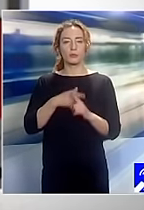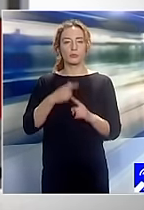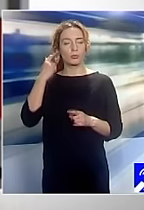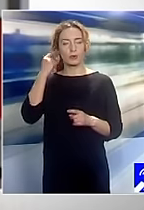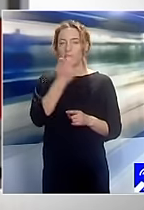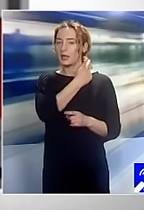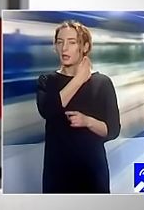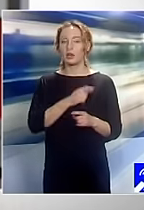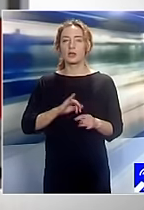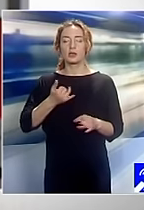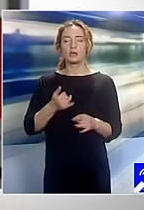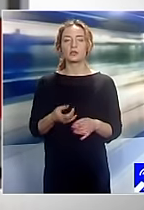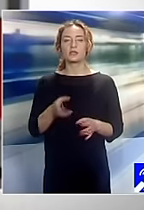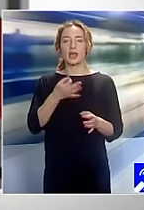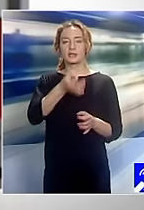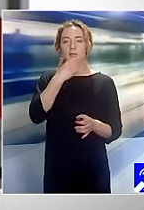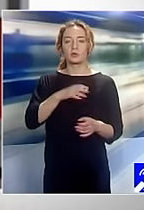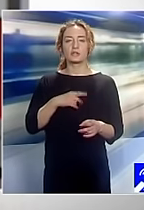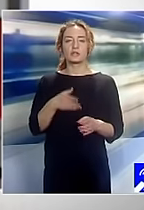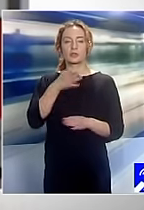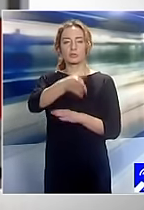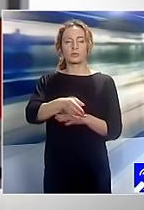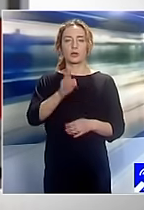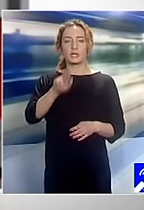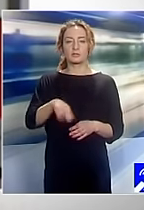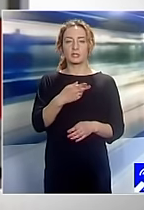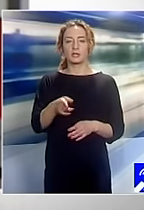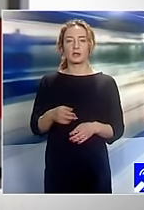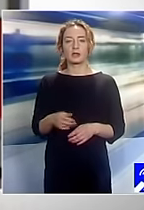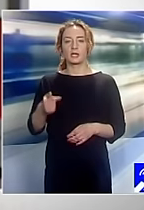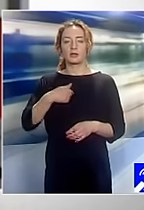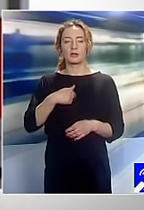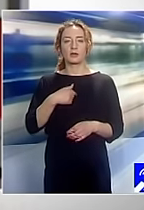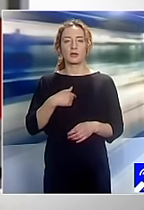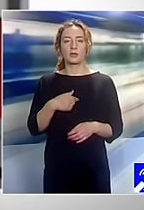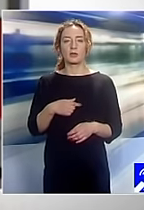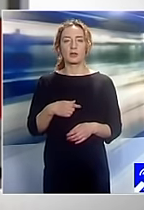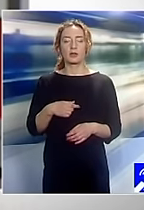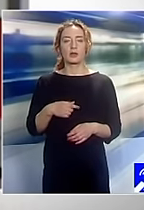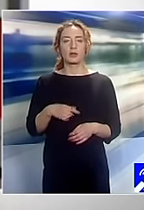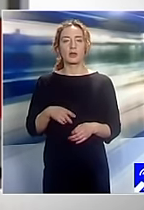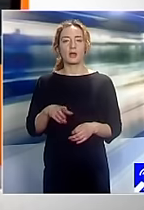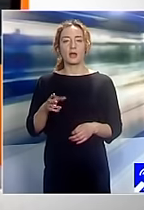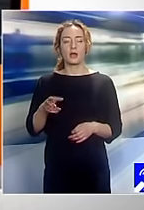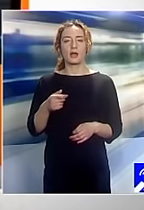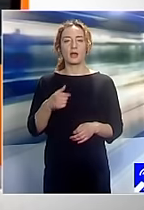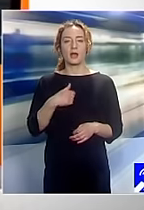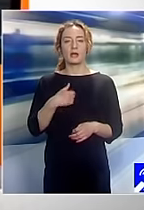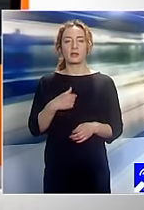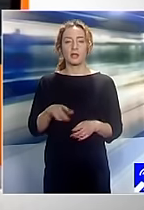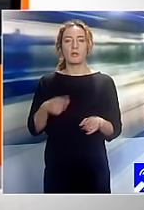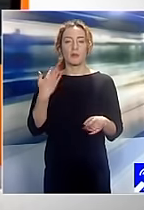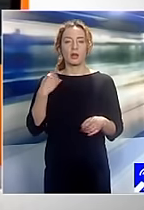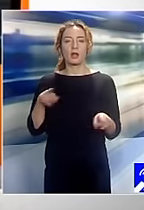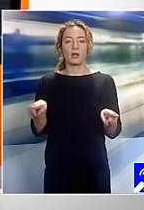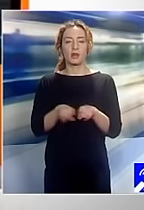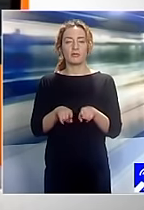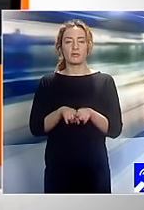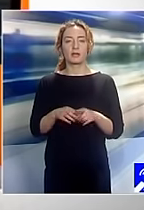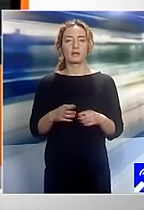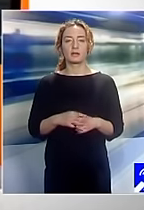probleme și să ia antibiotice și să ajungă în spital. Mă regăsesc în acest tablou. Eu peste o infecție virală am luat și am făcut și o